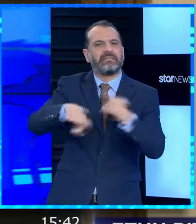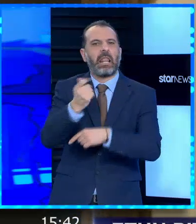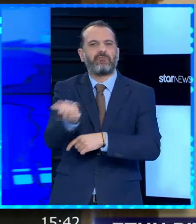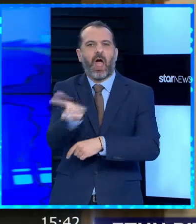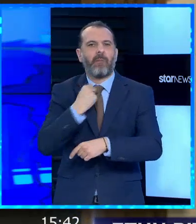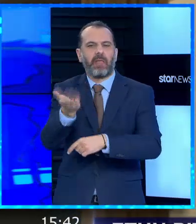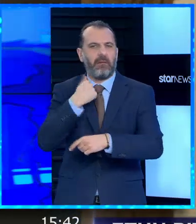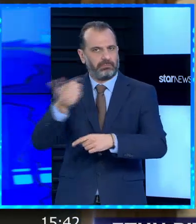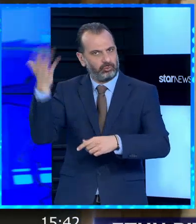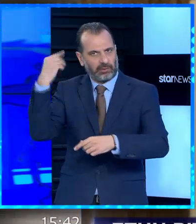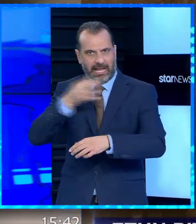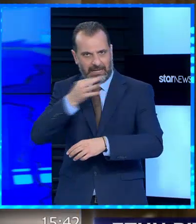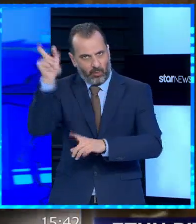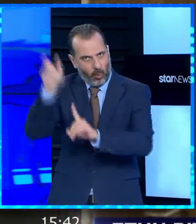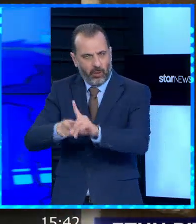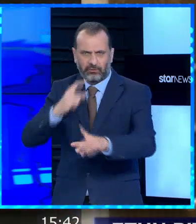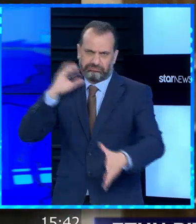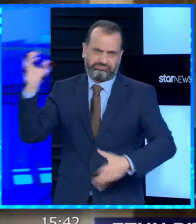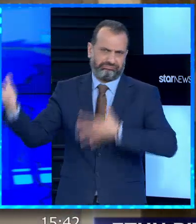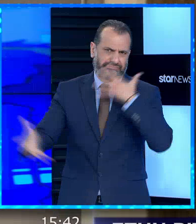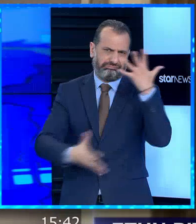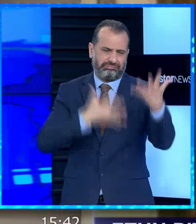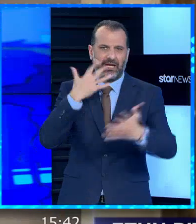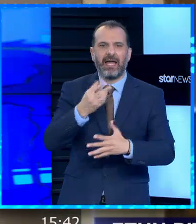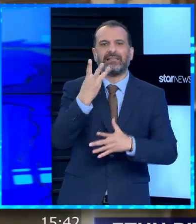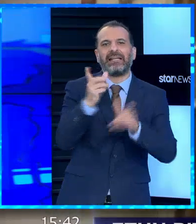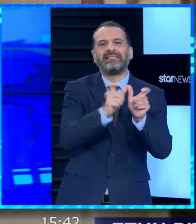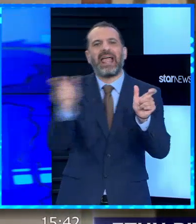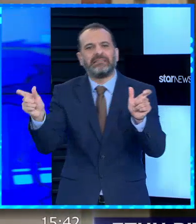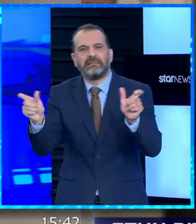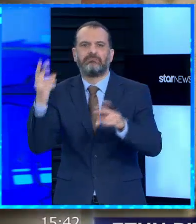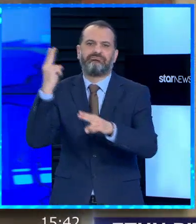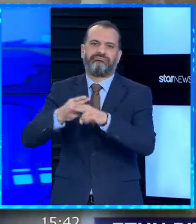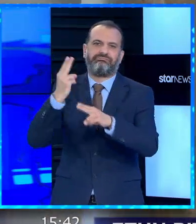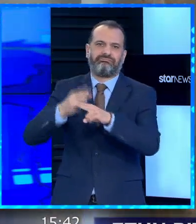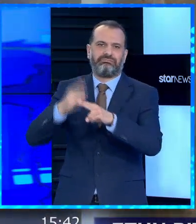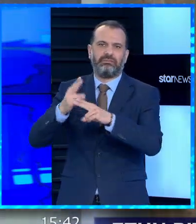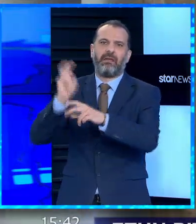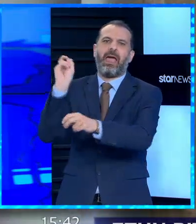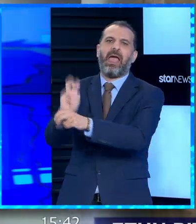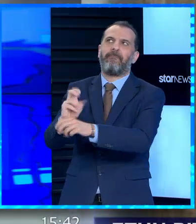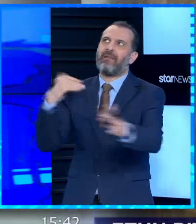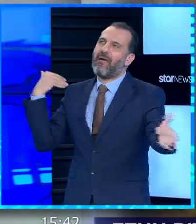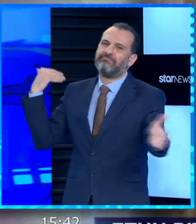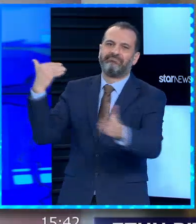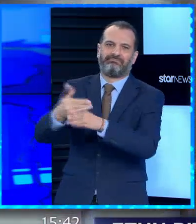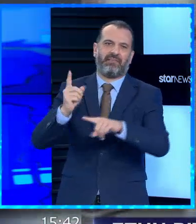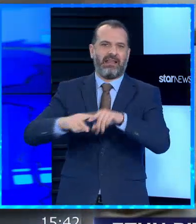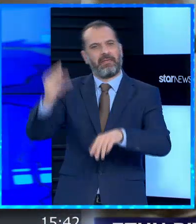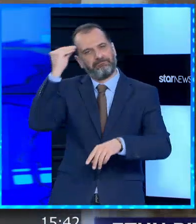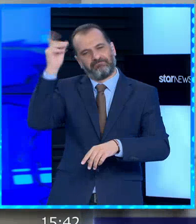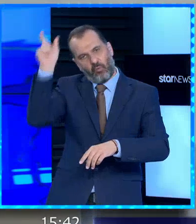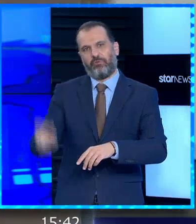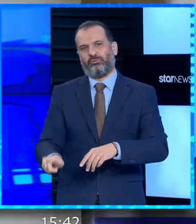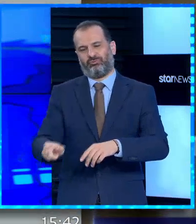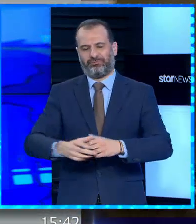από τη θύελλα που προκάλεσε Ράνια, έμεινε στην ιστορία αφού με τρεις λέξεις σκιαγράφησαν πολύ στο σκηνικό της μεταπολιτευτικής Ελλάδας. Ευχαριστούμε πολύ για την ενημέρωση,